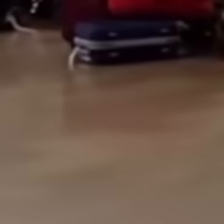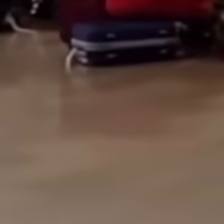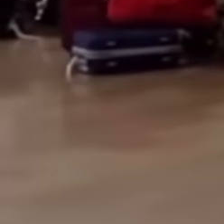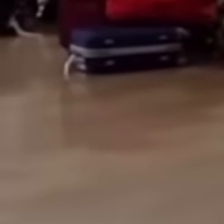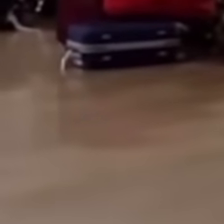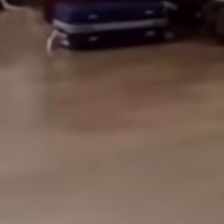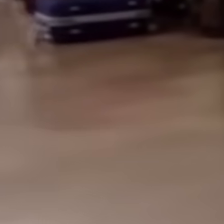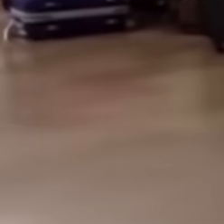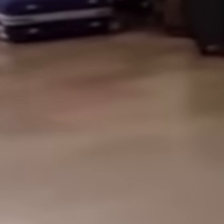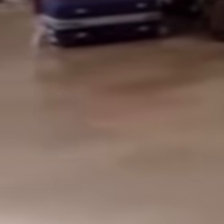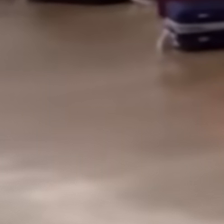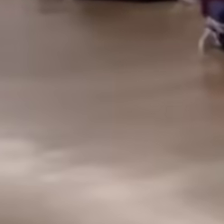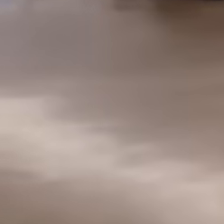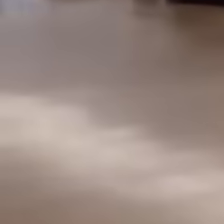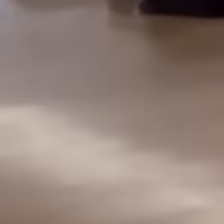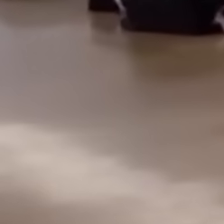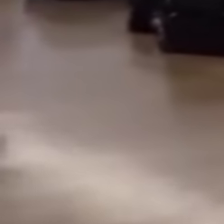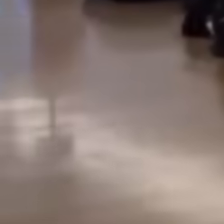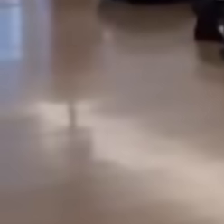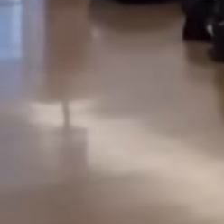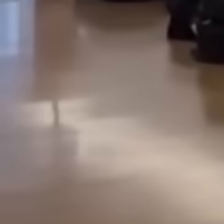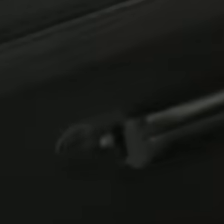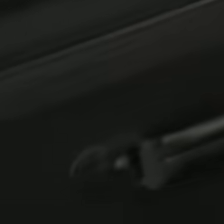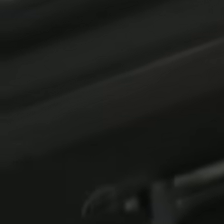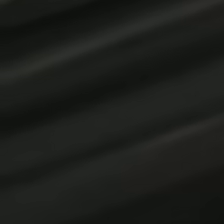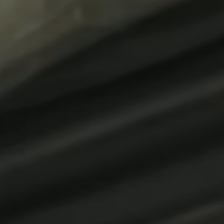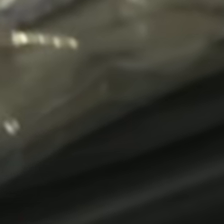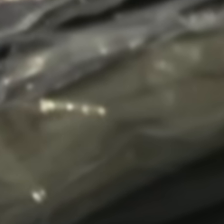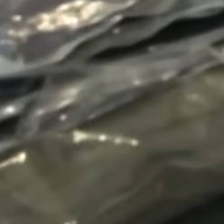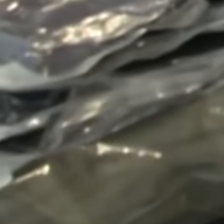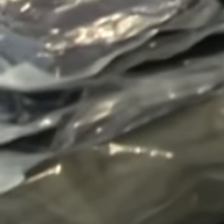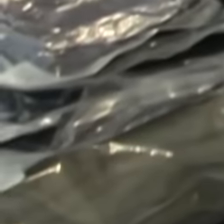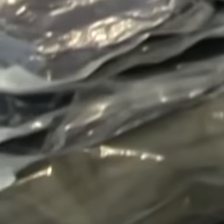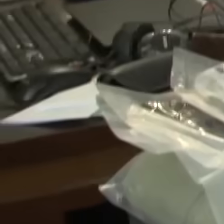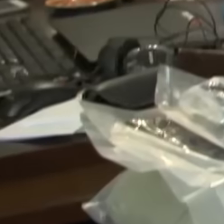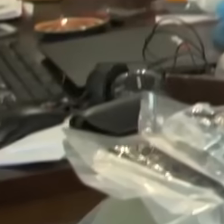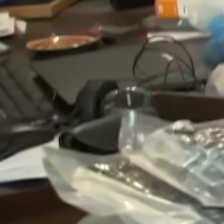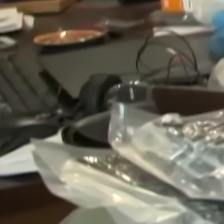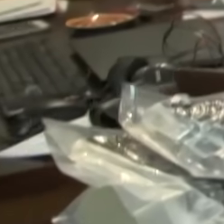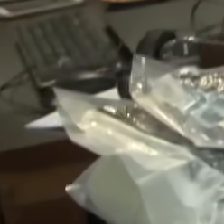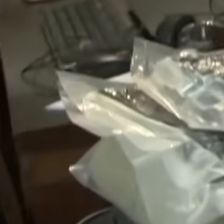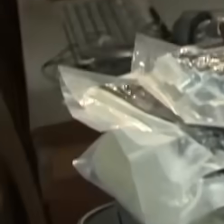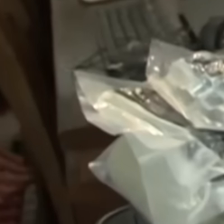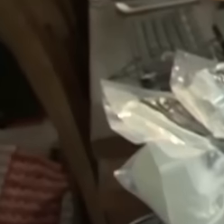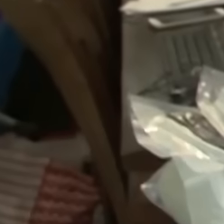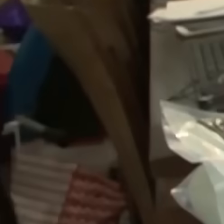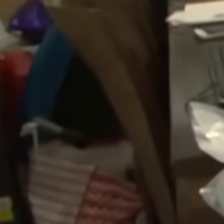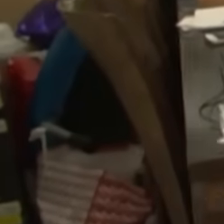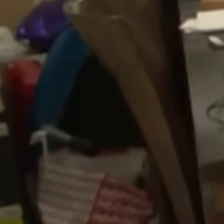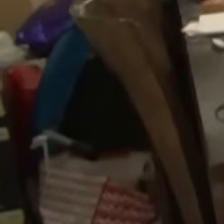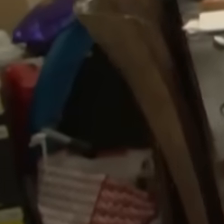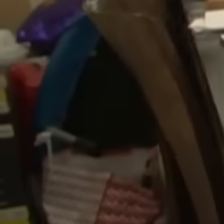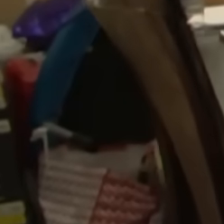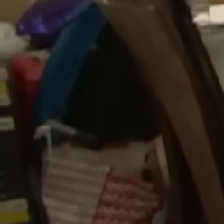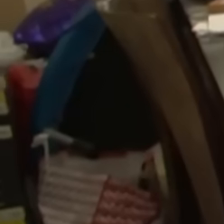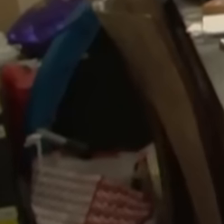במזוודות וארגזים, תרומות נדיבות שכבר 73 ימים לא מפסיקות להגיע. אתה כבר נראה לי מומחה,